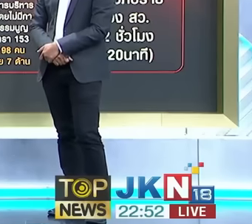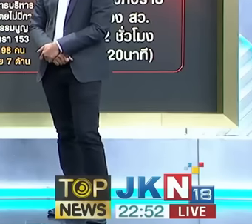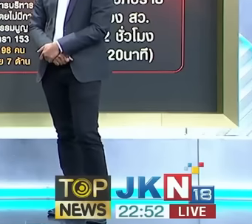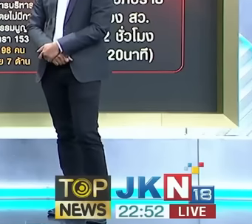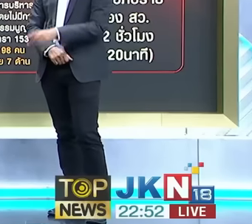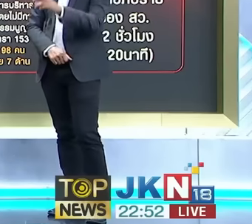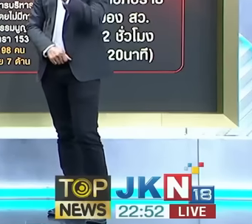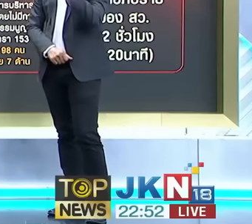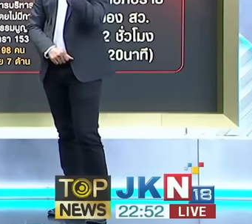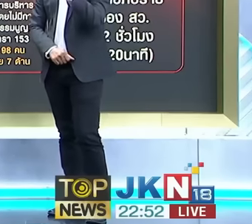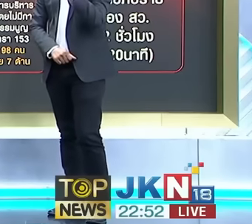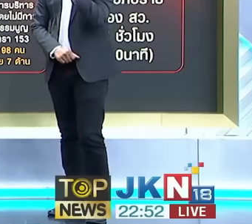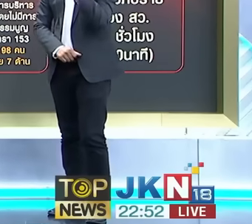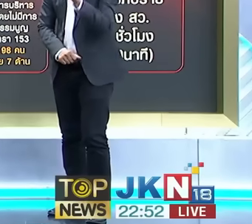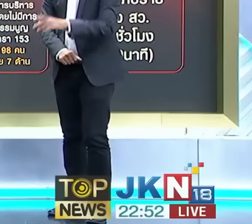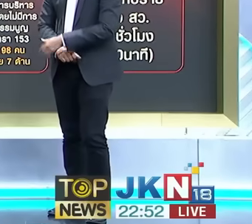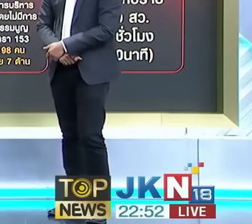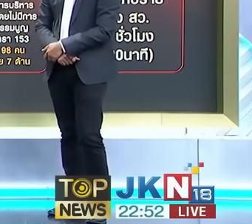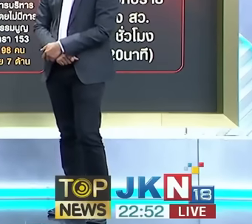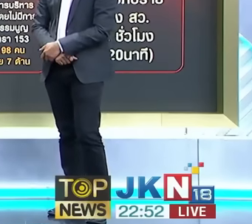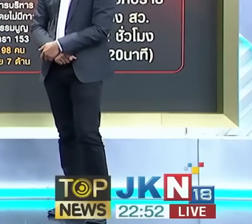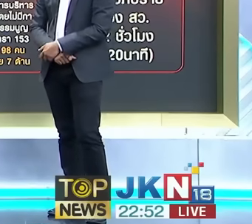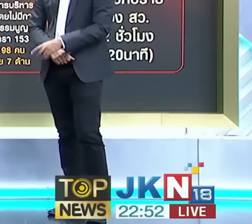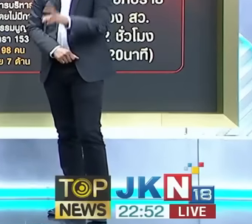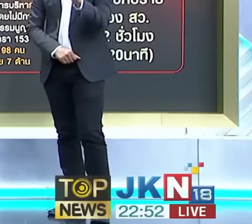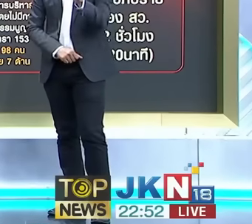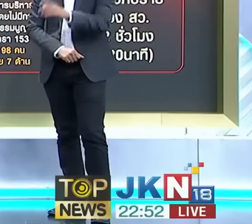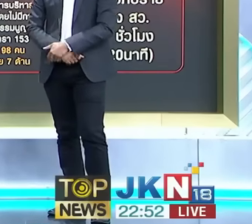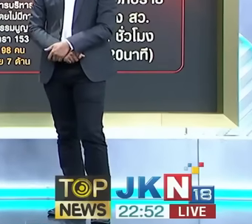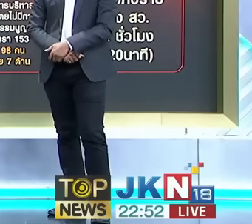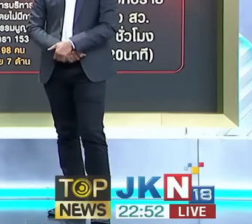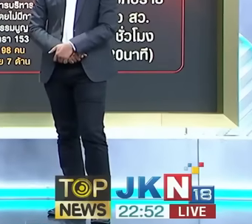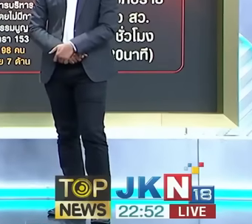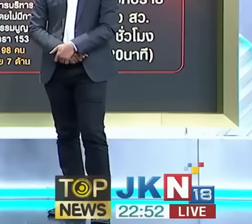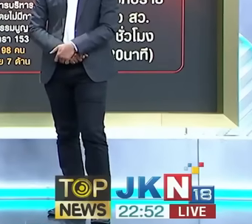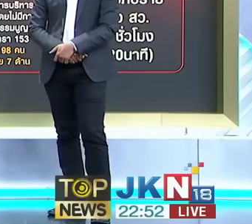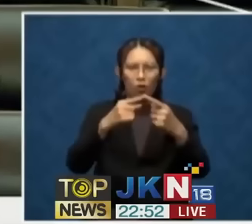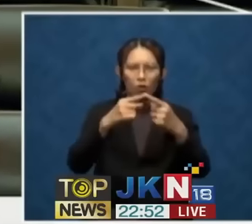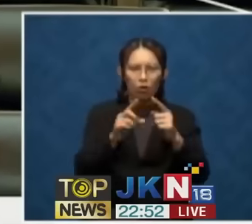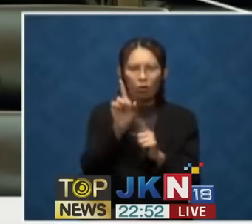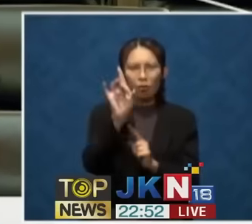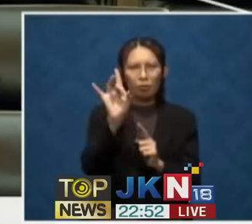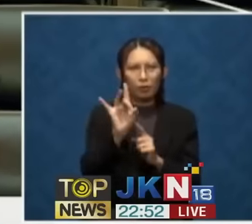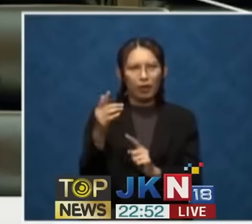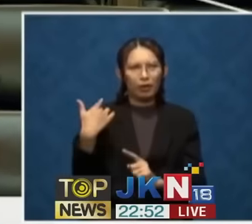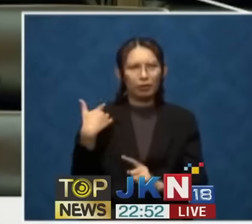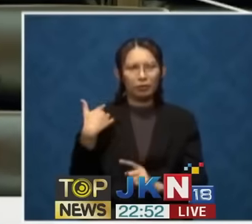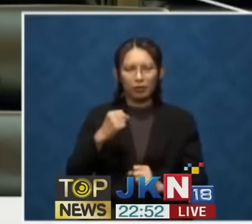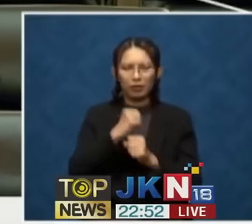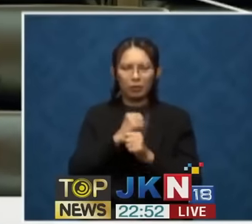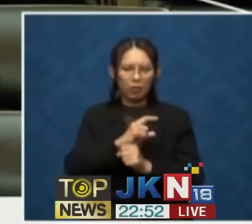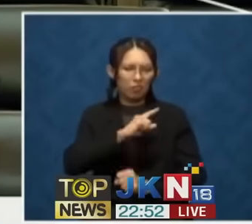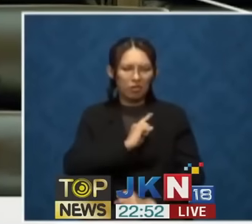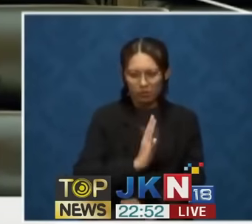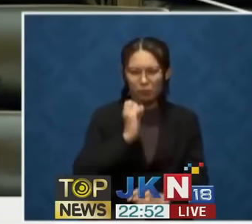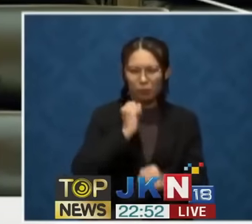ริงๆ และใคร คุณพลตำรวจโทสานิษฐ์มหาถาวร ฟัง ลองฟังนิดนึงนะฮะเชิญครับ ต้องปฏิบัติหน้าที่ด้วยความซื่อสั